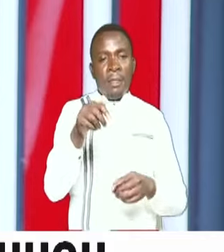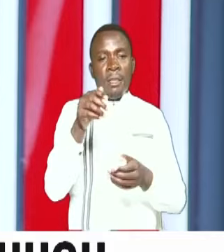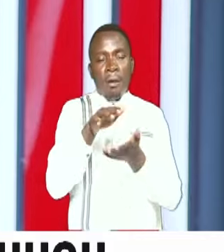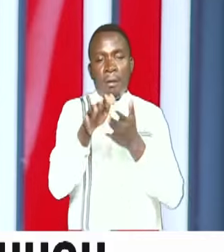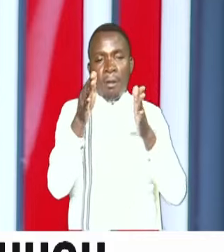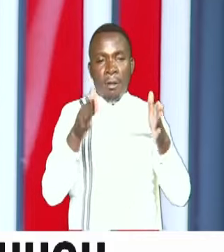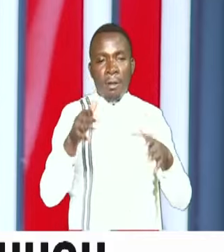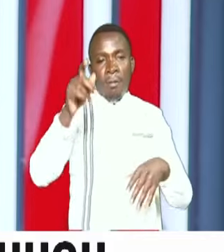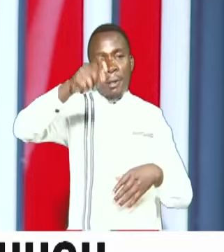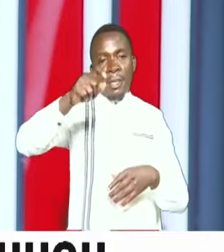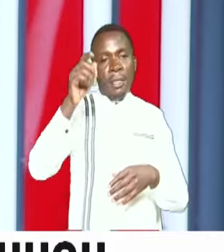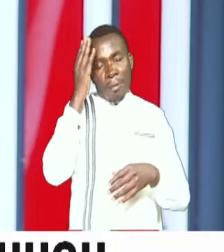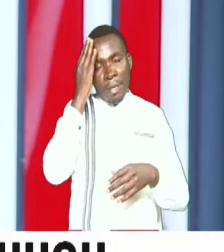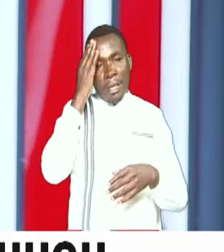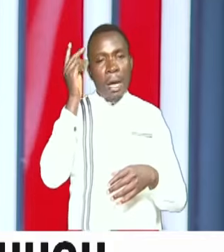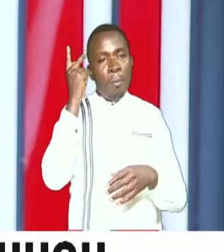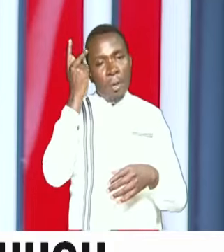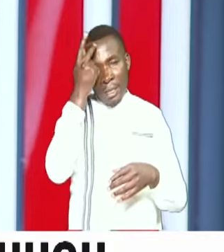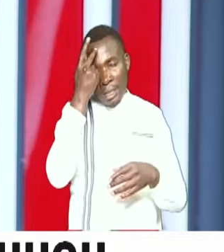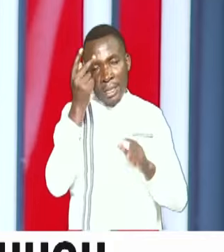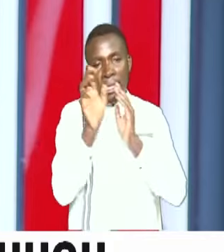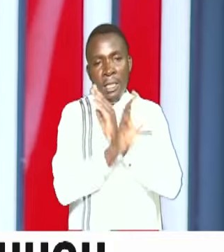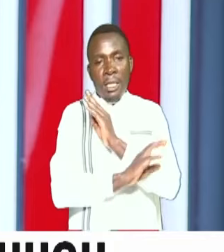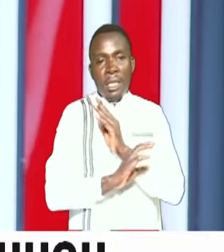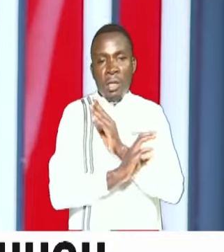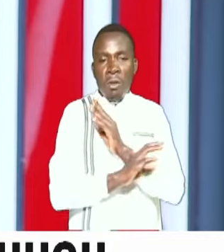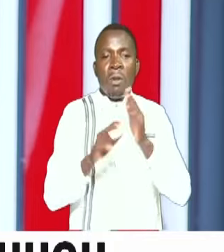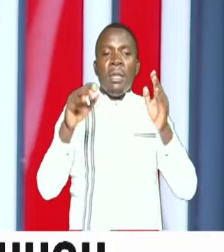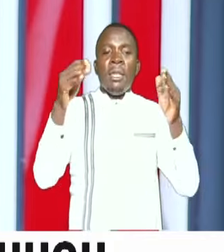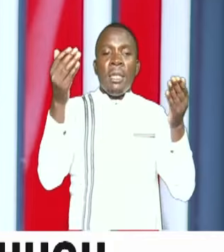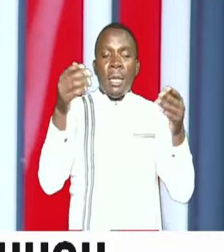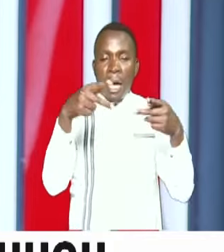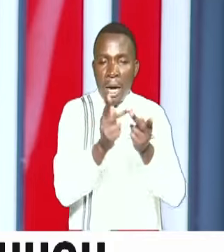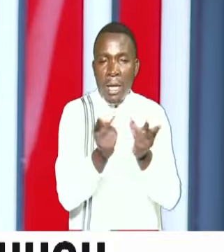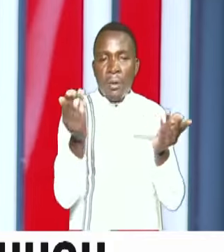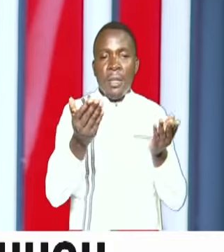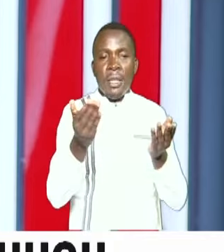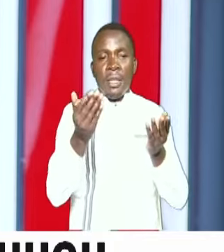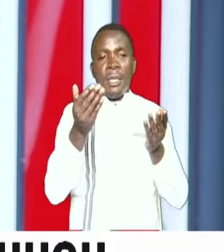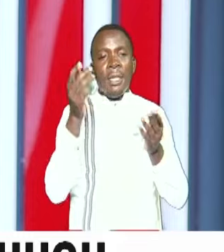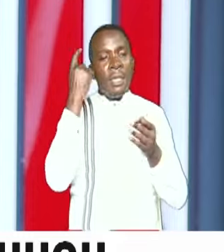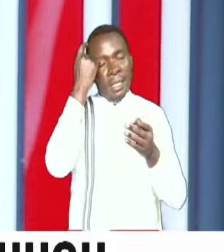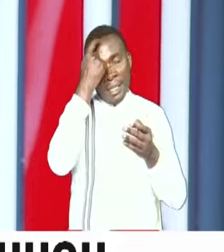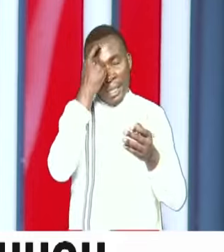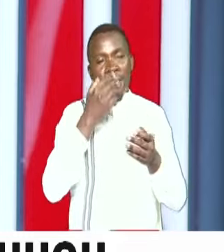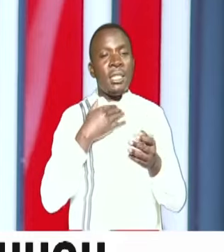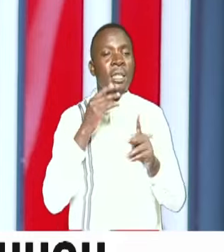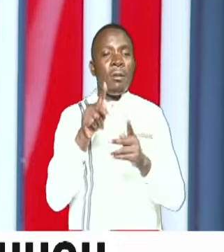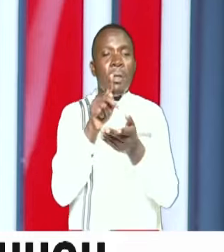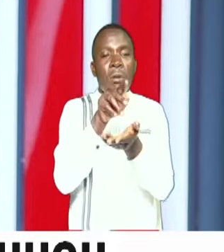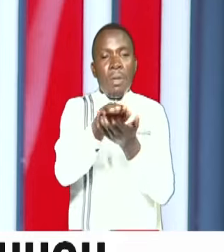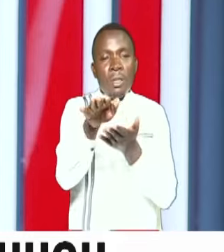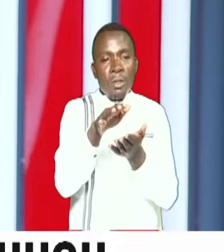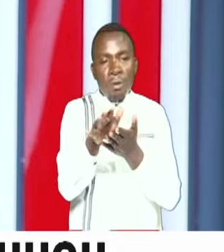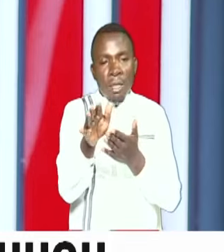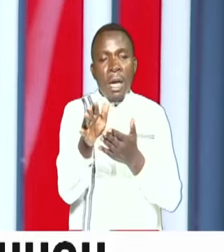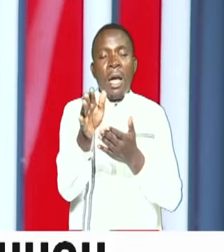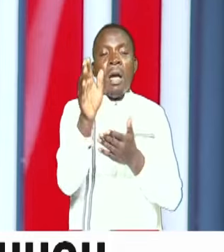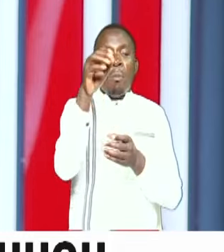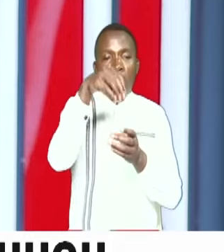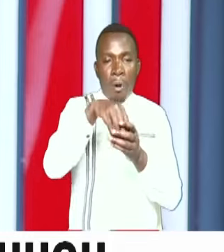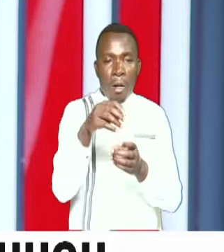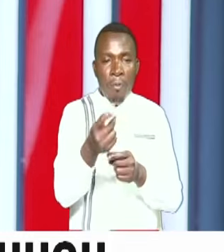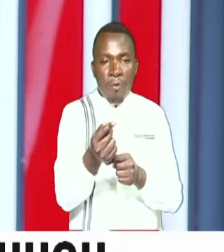bamenye politiki y'igihugu ni hehe leta yifuza ko abashoramari bashora imari. Ibyo rero bijyana kandi